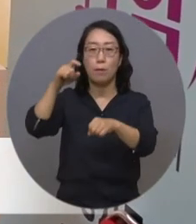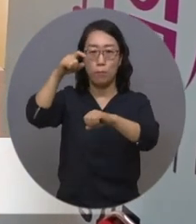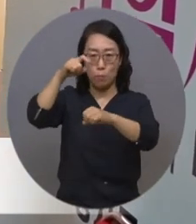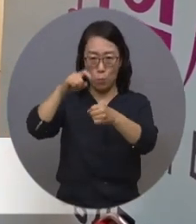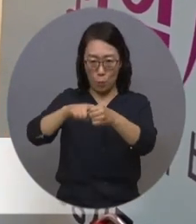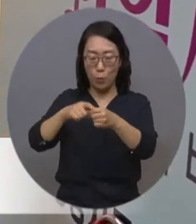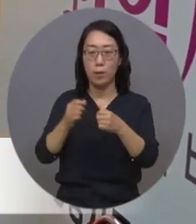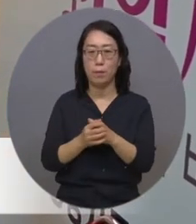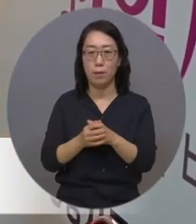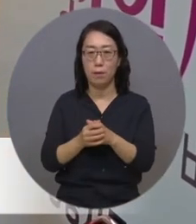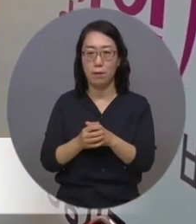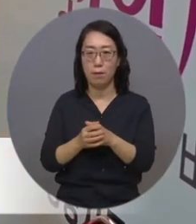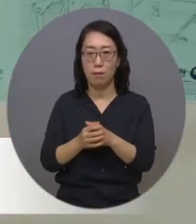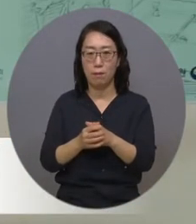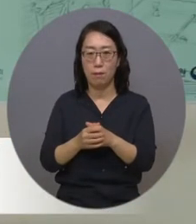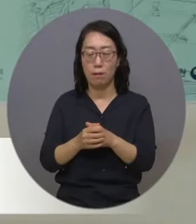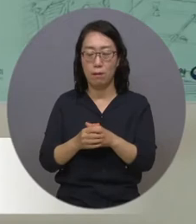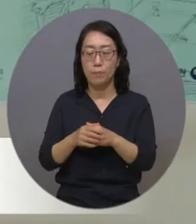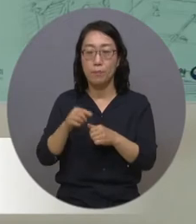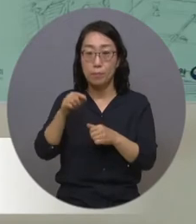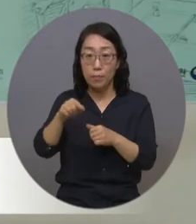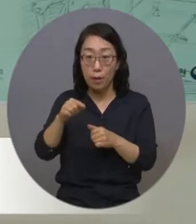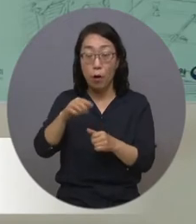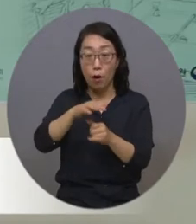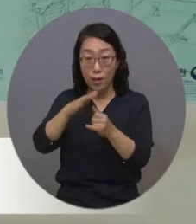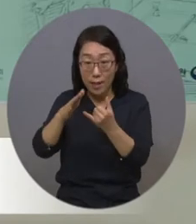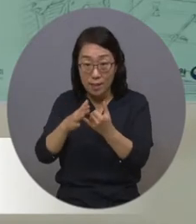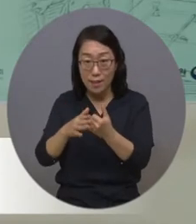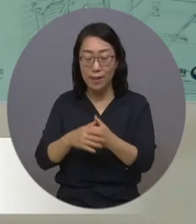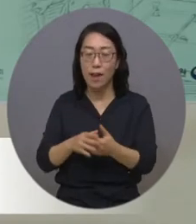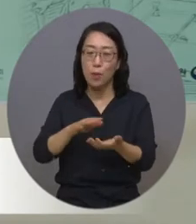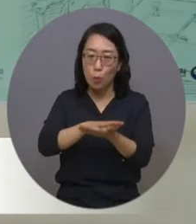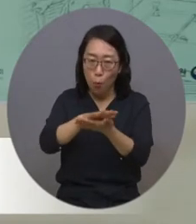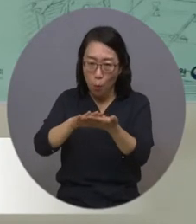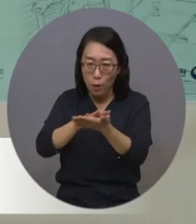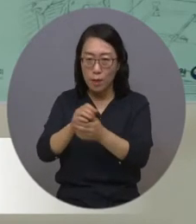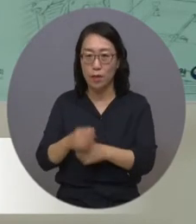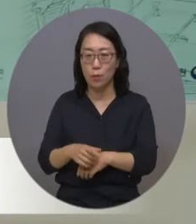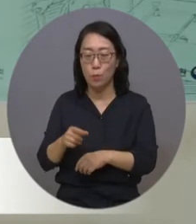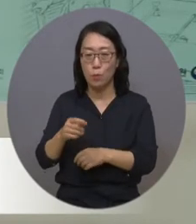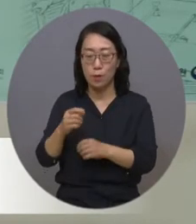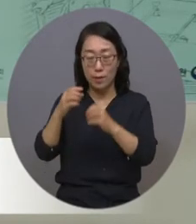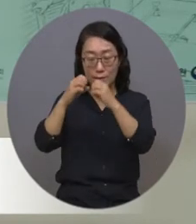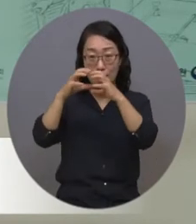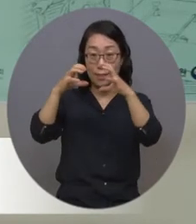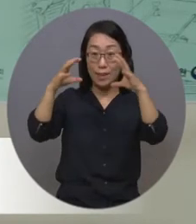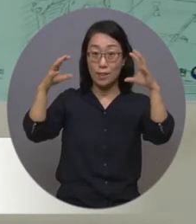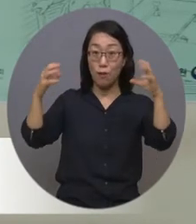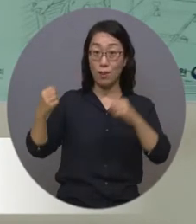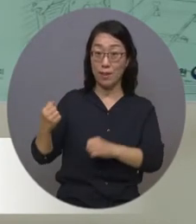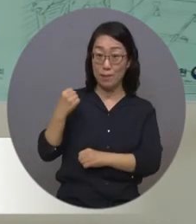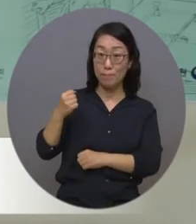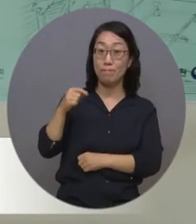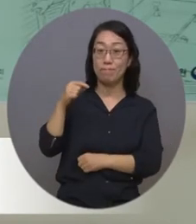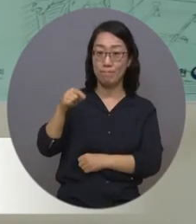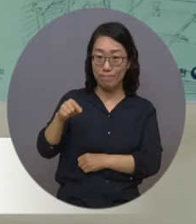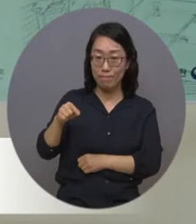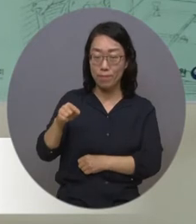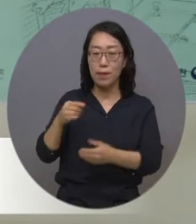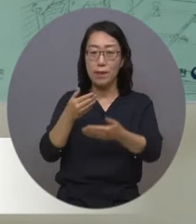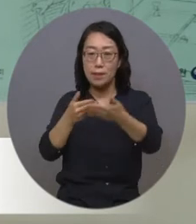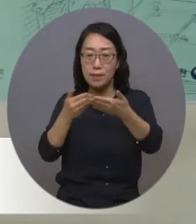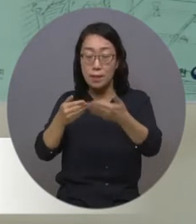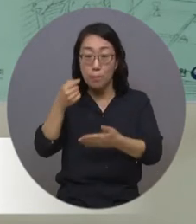코로나19 장기화로 지친 어린이들에게 노래와 몰입 그리고 상상력이 함께 즐거움을 주는 명화 속